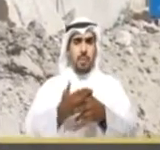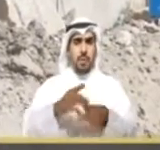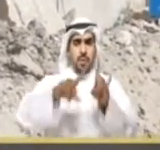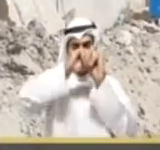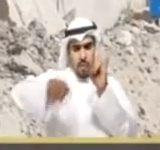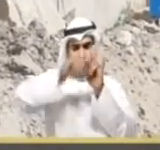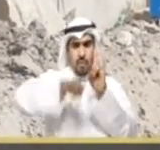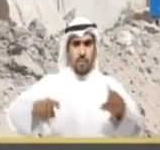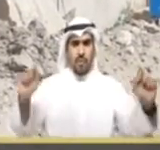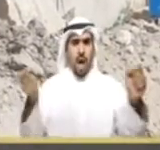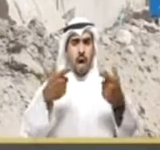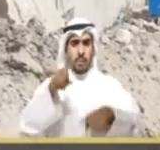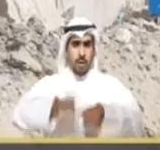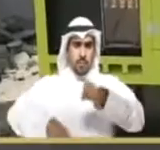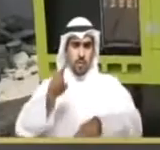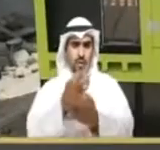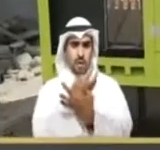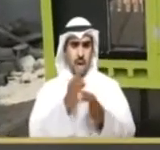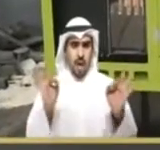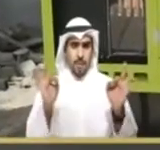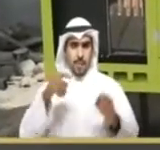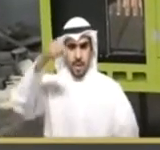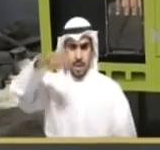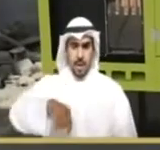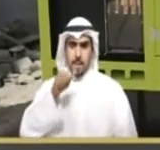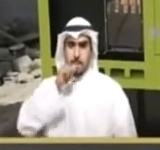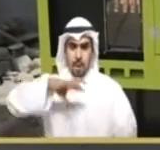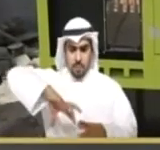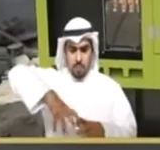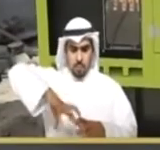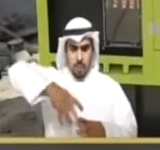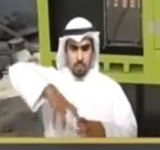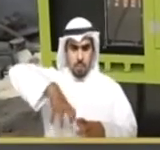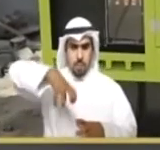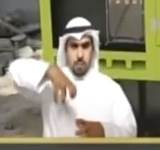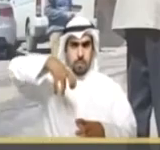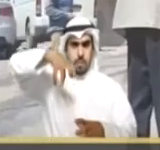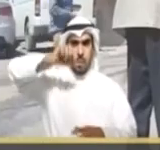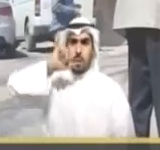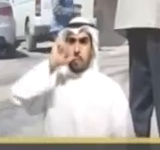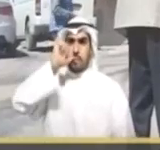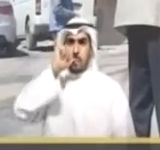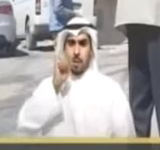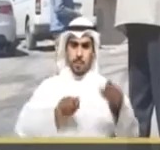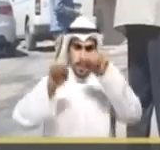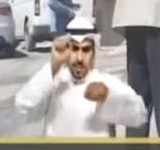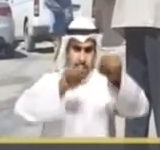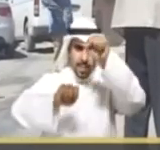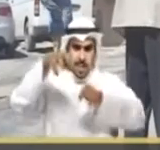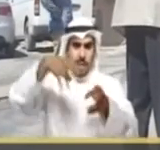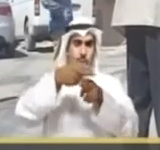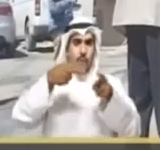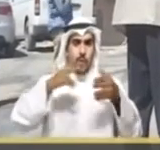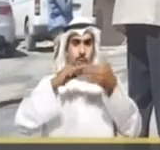أنابيب للمواطنين وتوفير المضخات اللازمة ضمن حملة الكويت إلى جانبكم، والتي انطلقت قبل